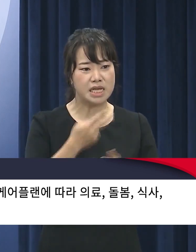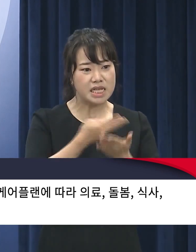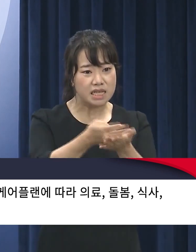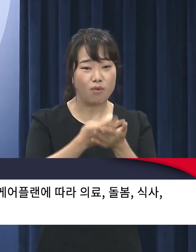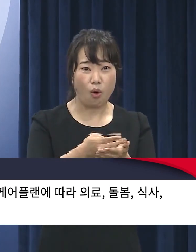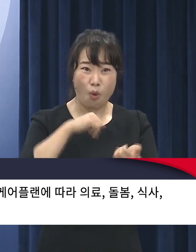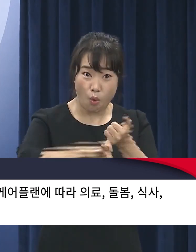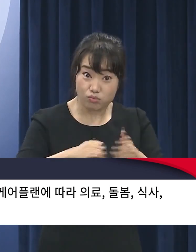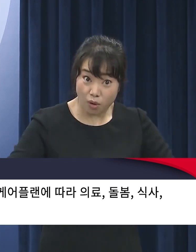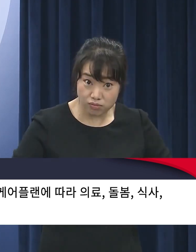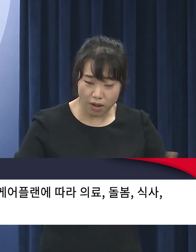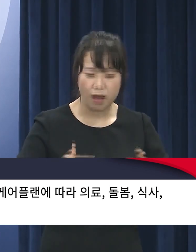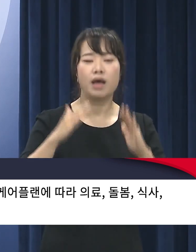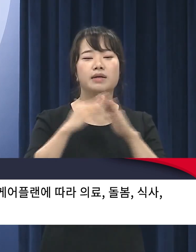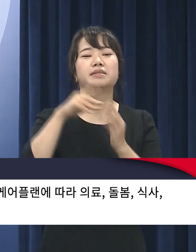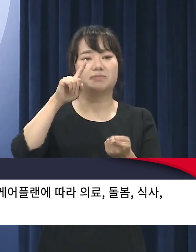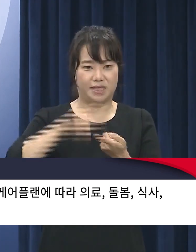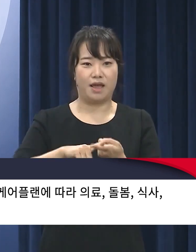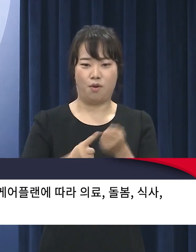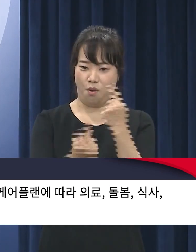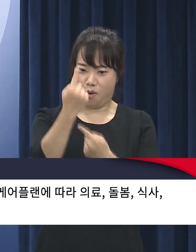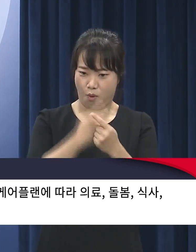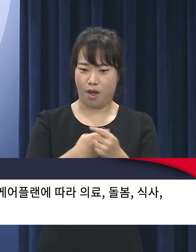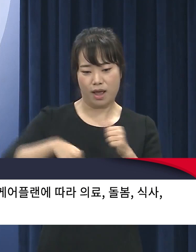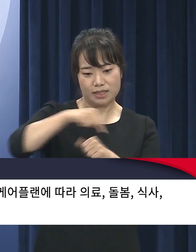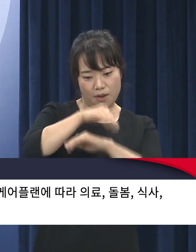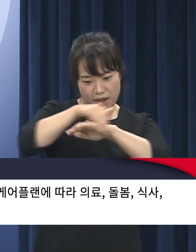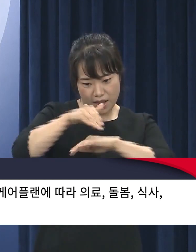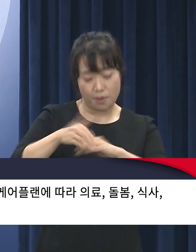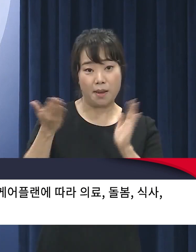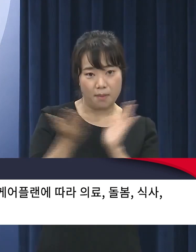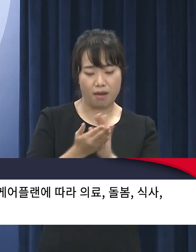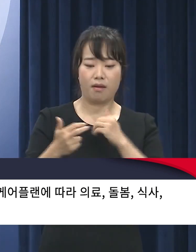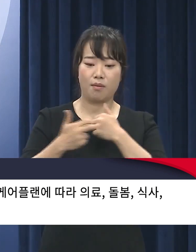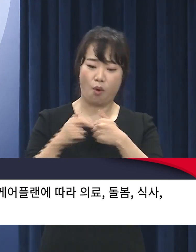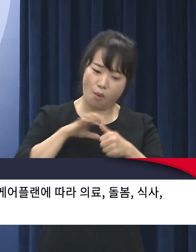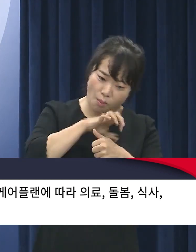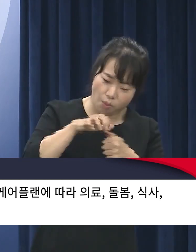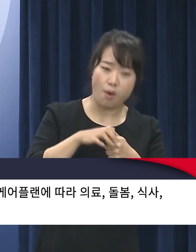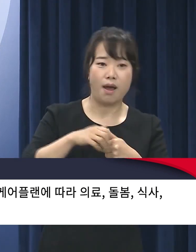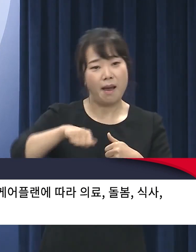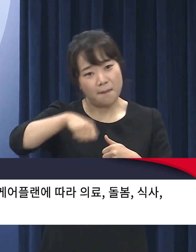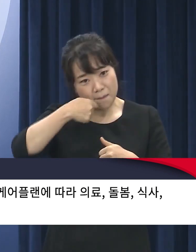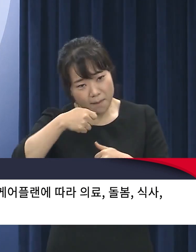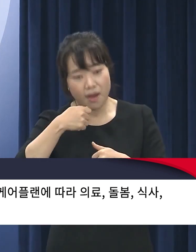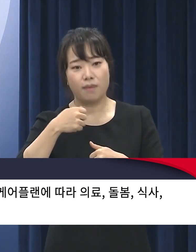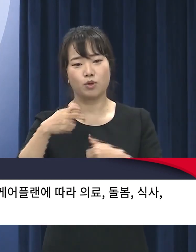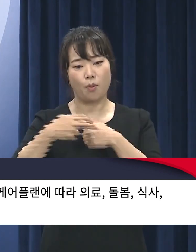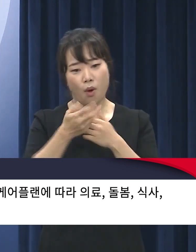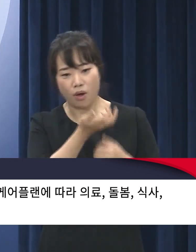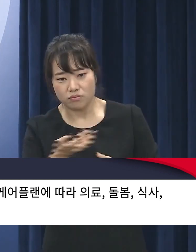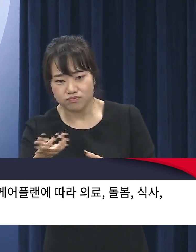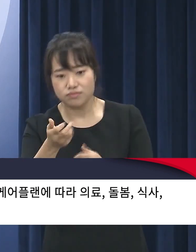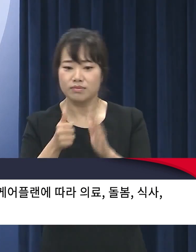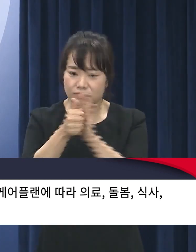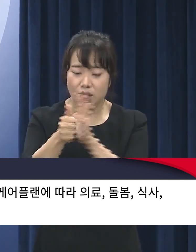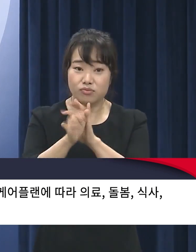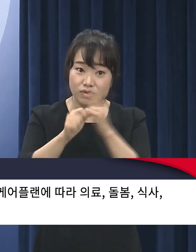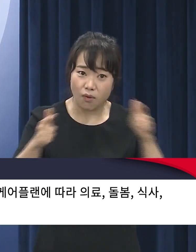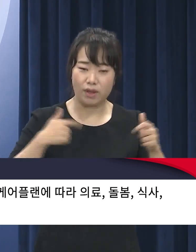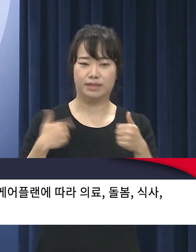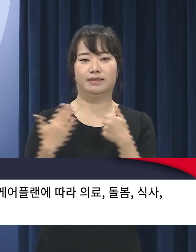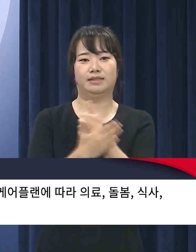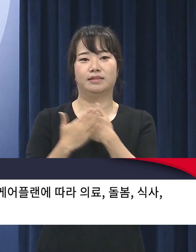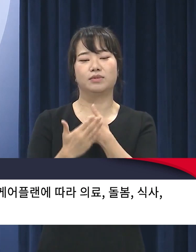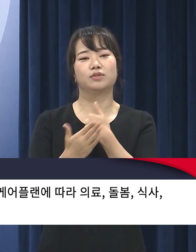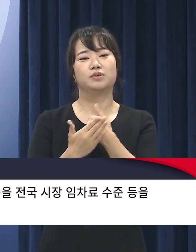입원을 줄이고 집에서도 맞춤형 케어 플랜에 따라 의료, 돌봄, 식사, 병원 이동 등 필요한